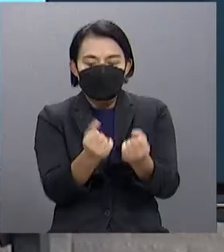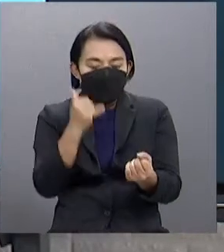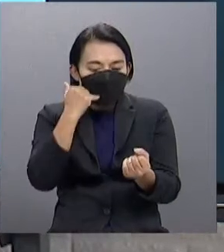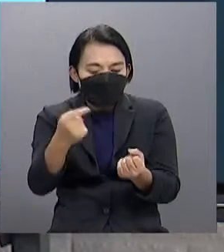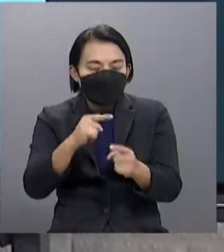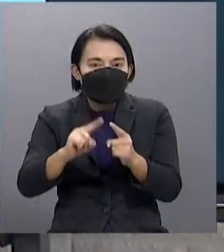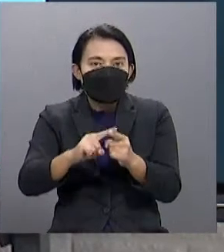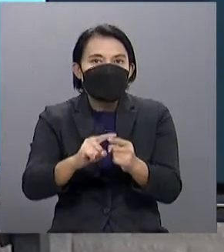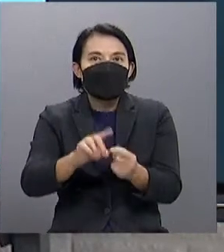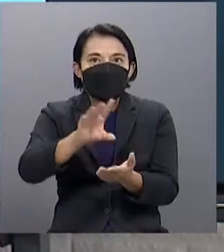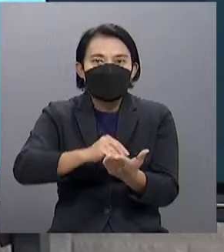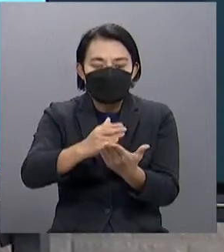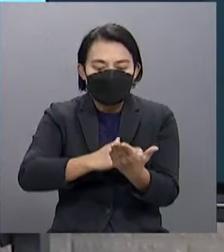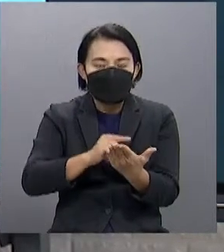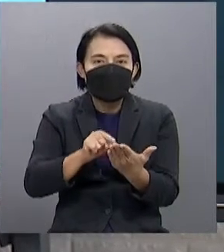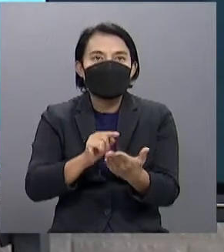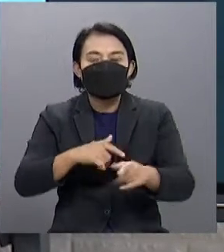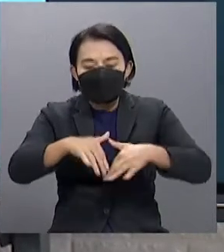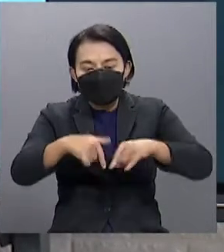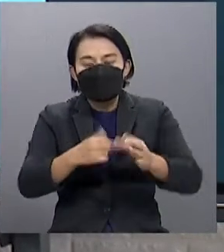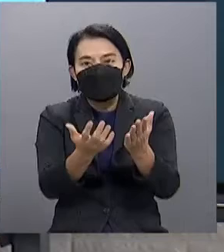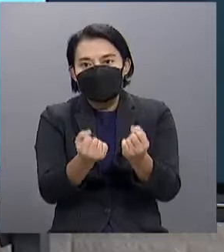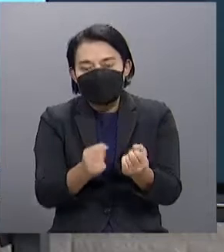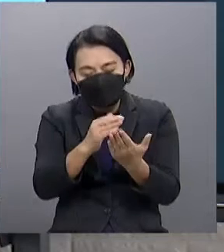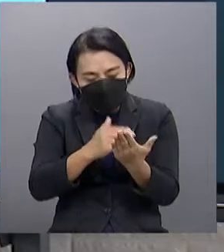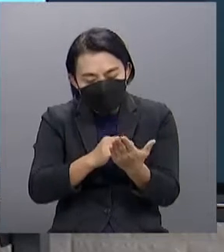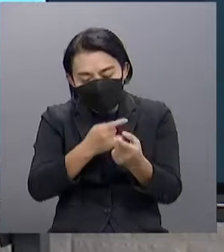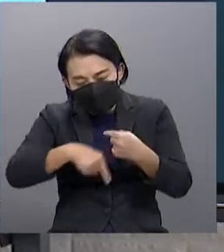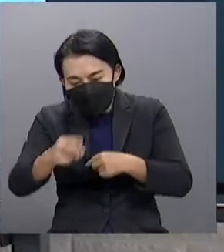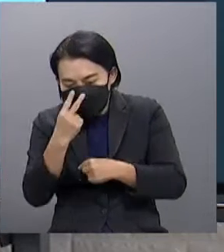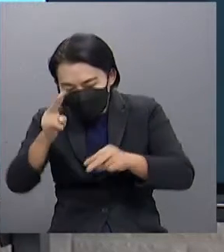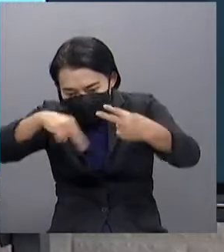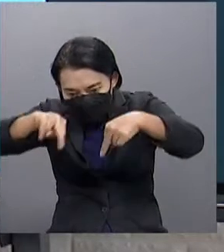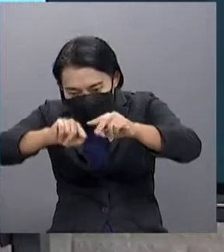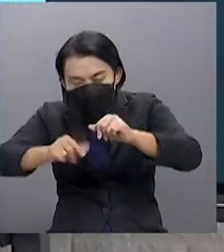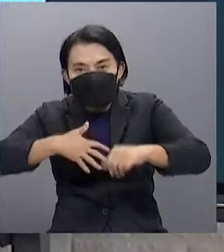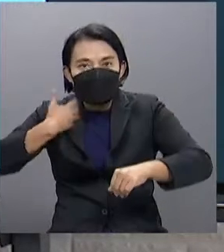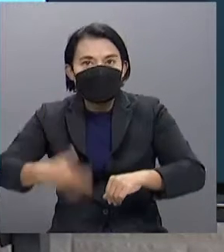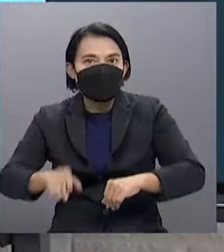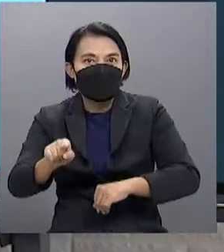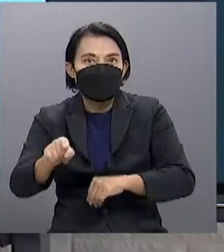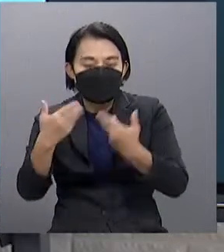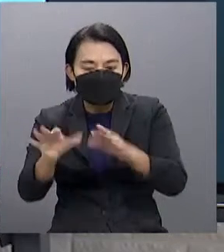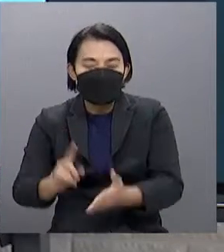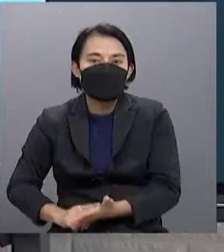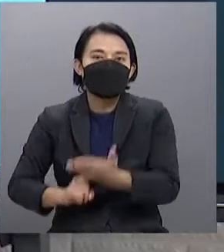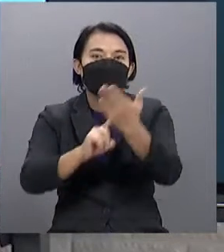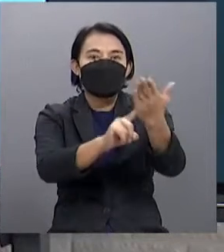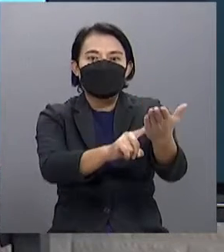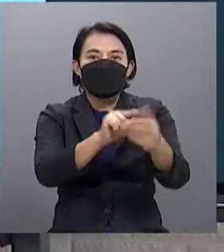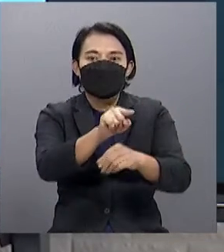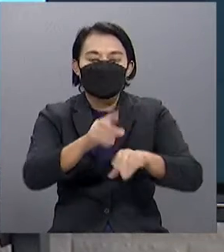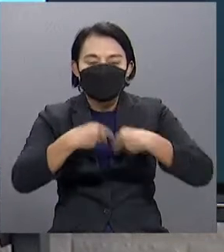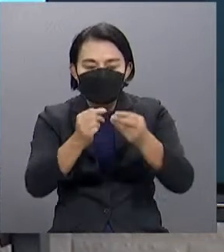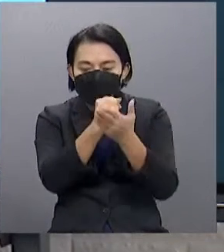ชุมชนรับเรื่องไม่พอรับเขาลงพื้นที่ไปสำรวจความเดือดร้อนครับแล้วก็ส่งต่อข้อมูลให้เข้าไปช่วยเหลือ